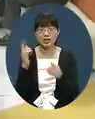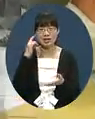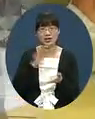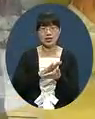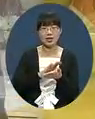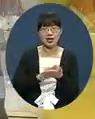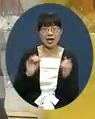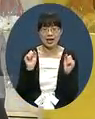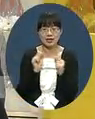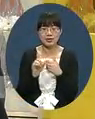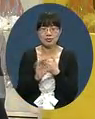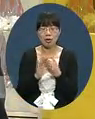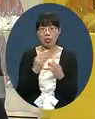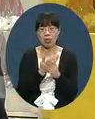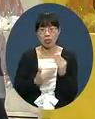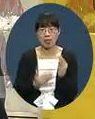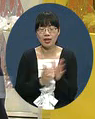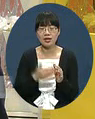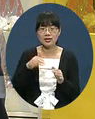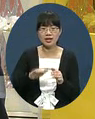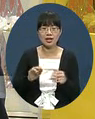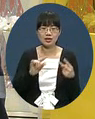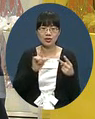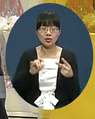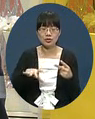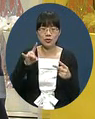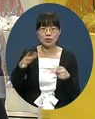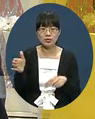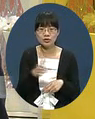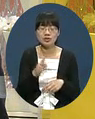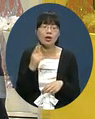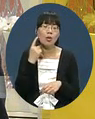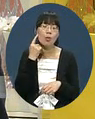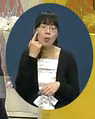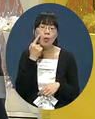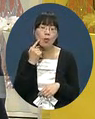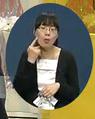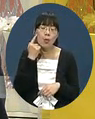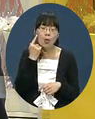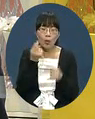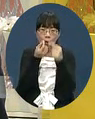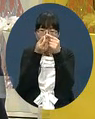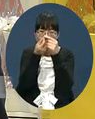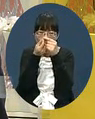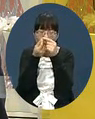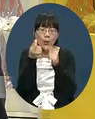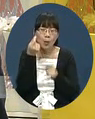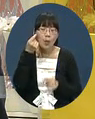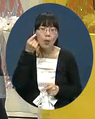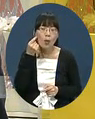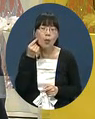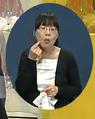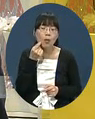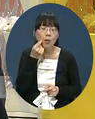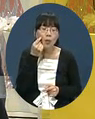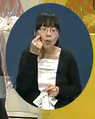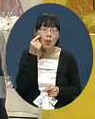내려가더라고요. 네. 근데 2월 초부터 볼 부위에 그 좁쌀 같은 여드름이 나고 이제 그